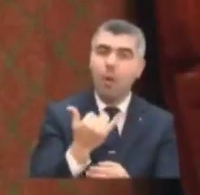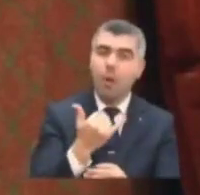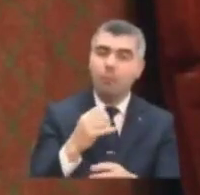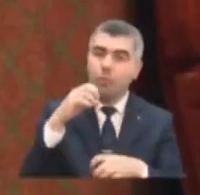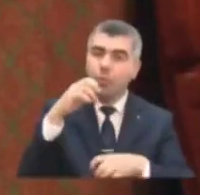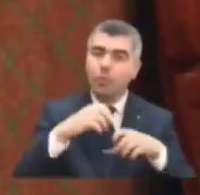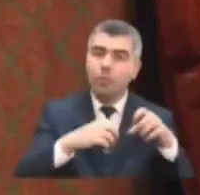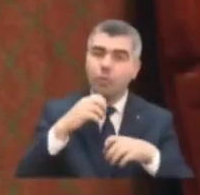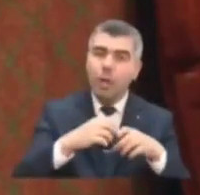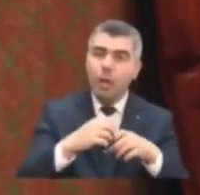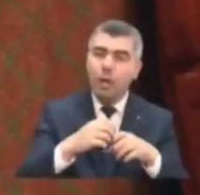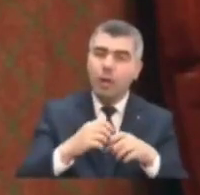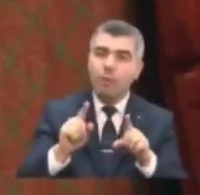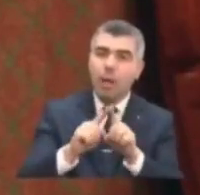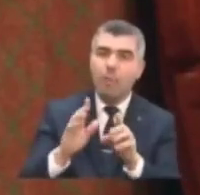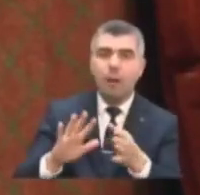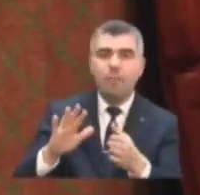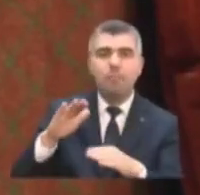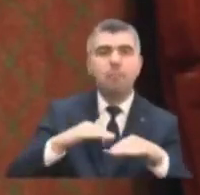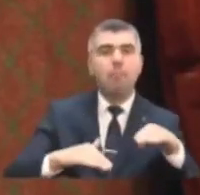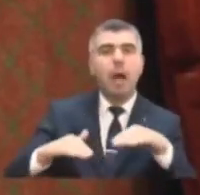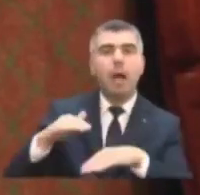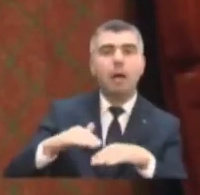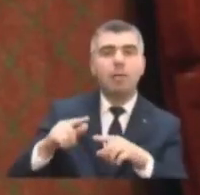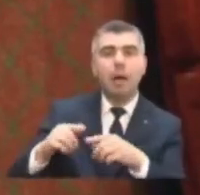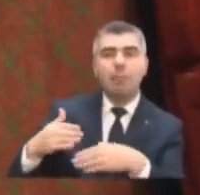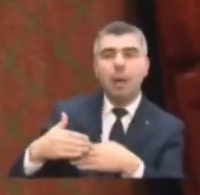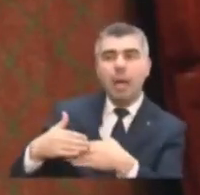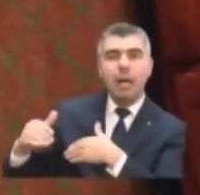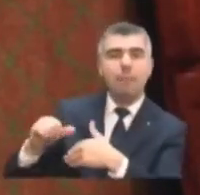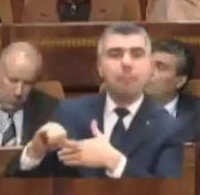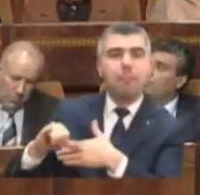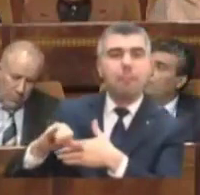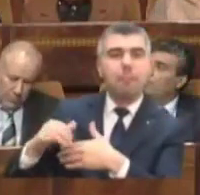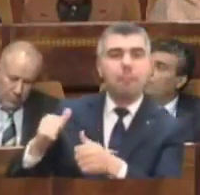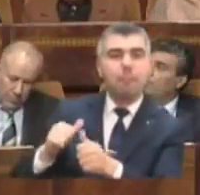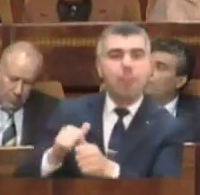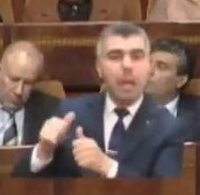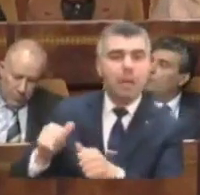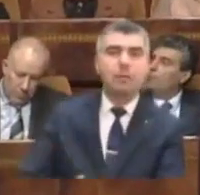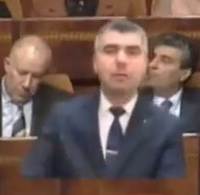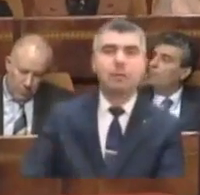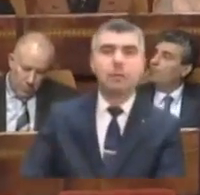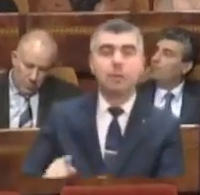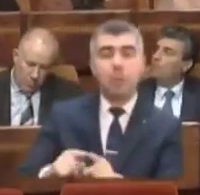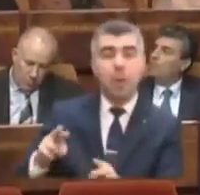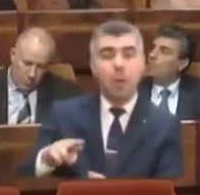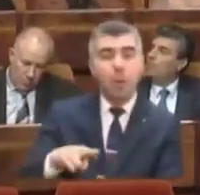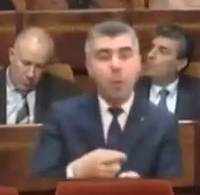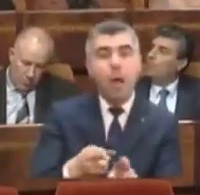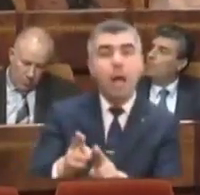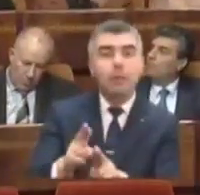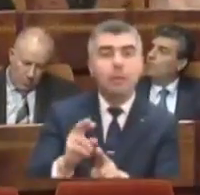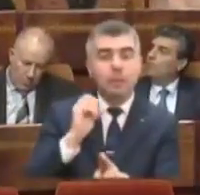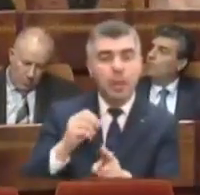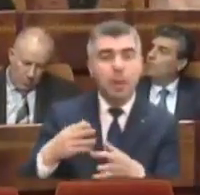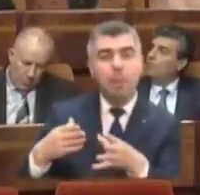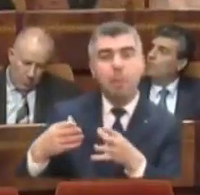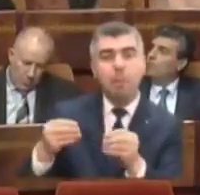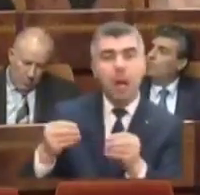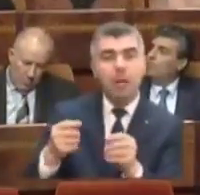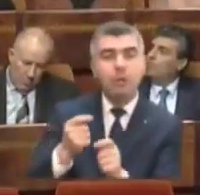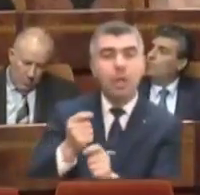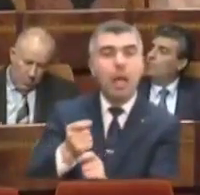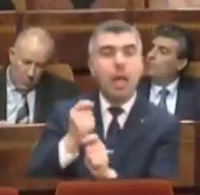تهدر في البحر لان مجرها خارج المنشات المائيه كما هو حال مياه مياه والتنسيب جهه مراكش اسفي